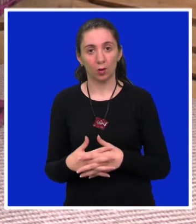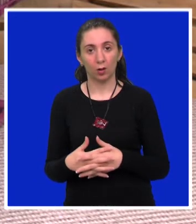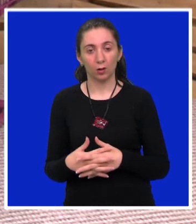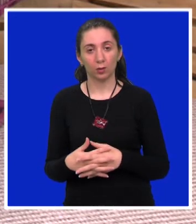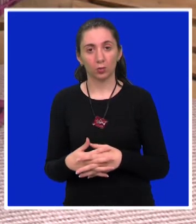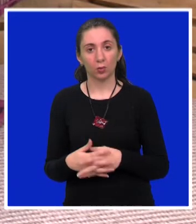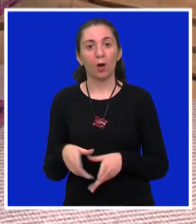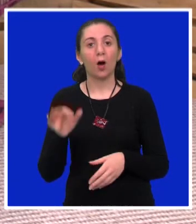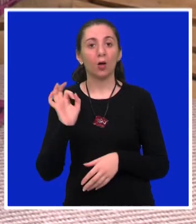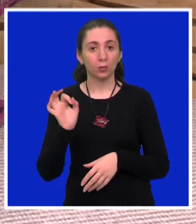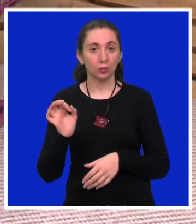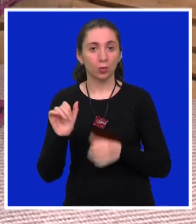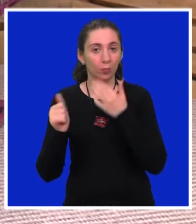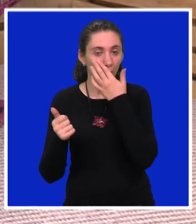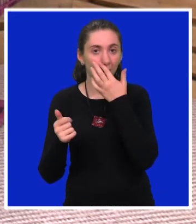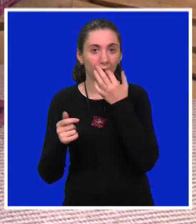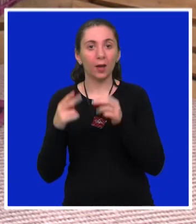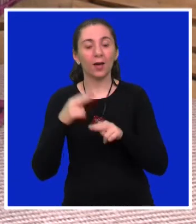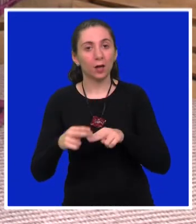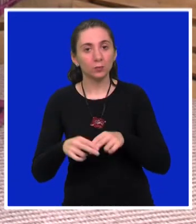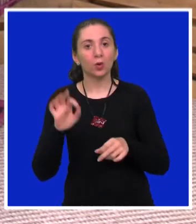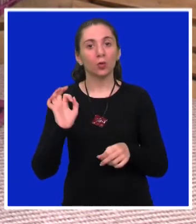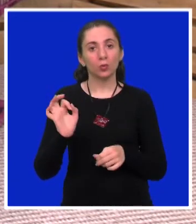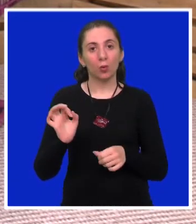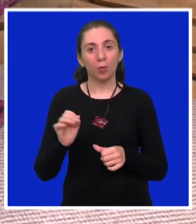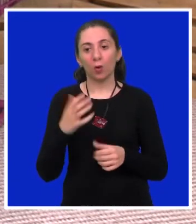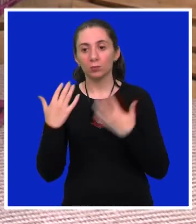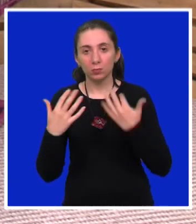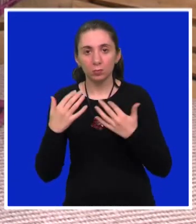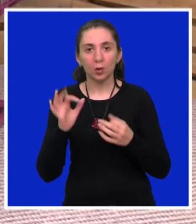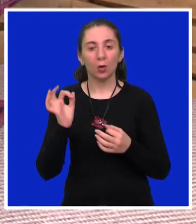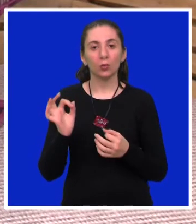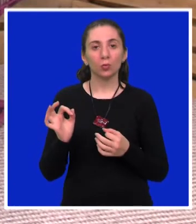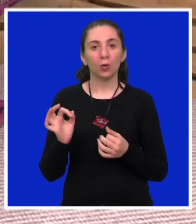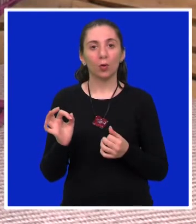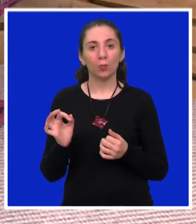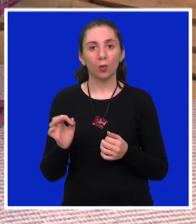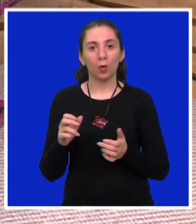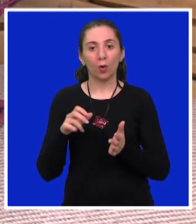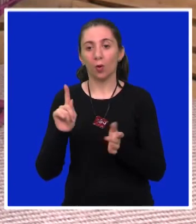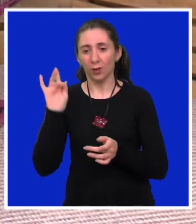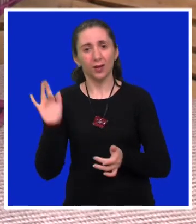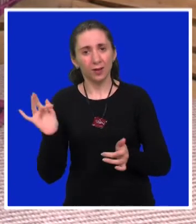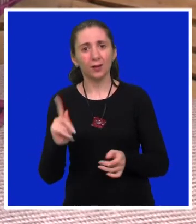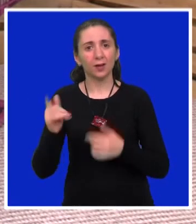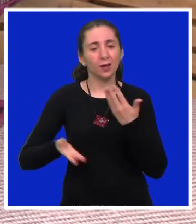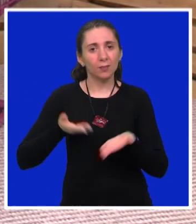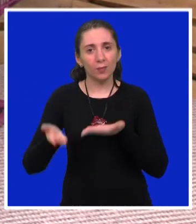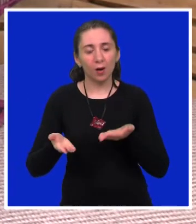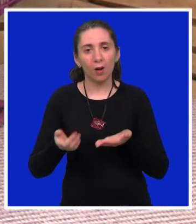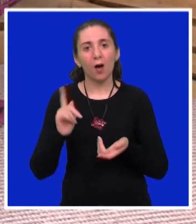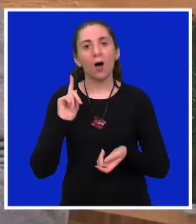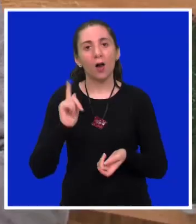gradu, ali dobro je raspravljati, dobro je razgovarati, dobro je ići sa i kritikama i